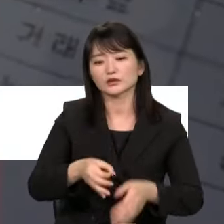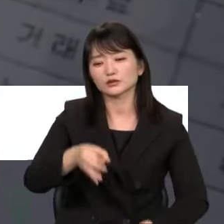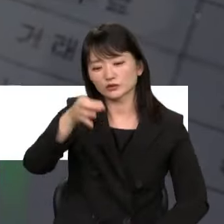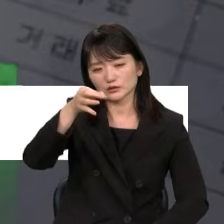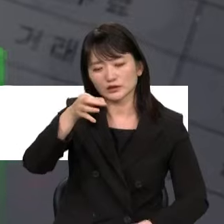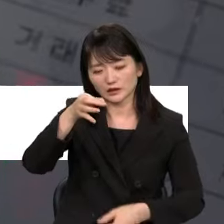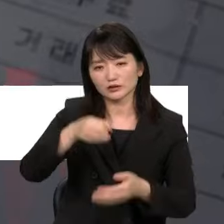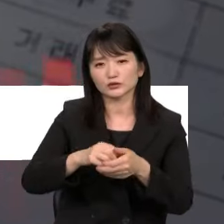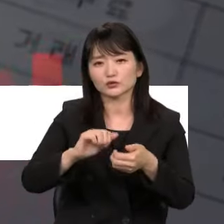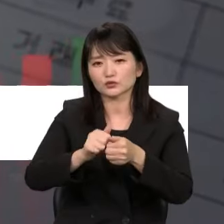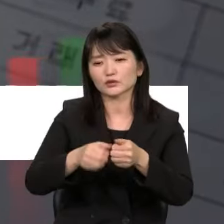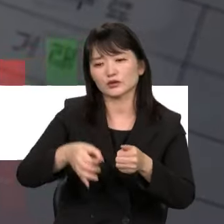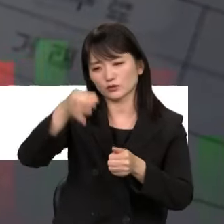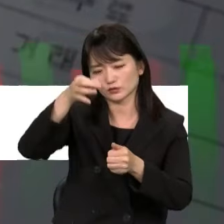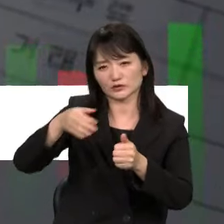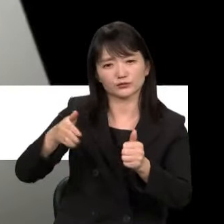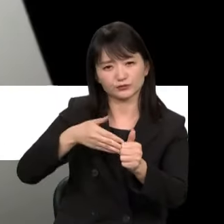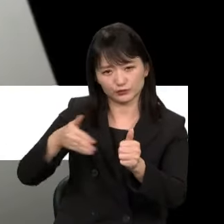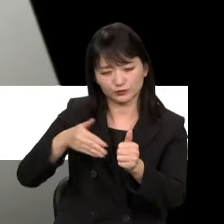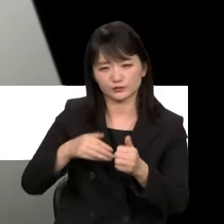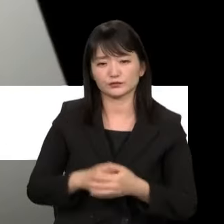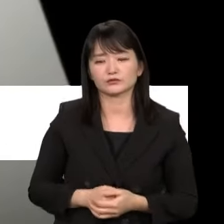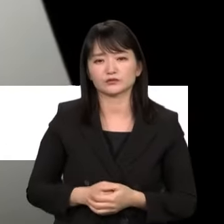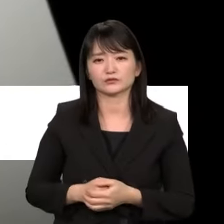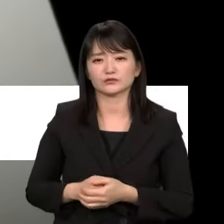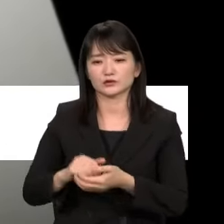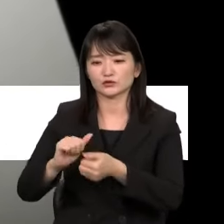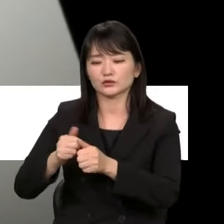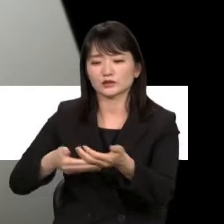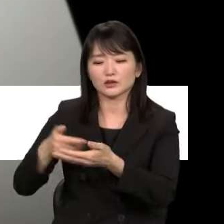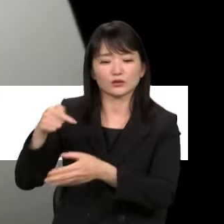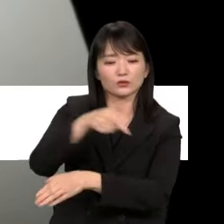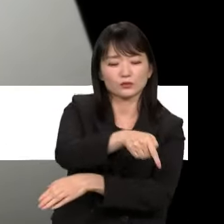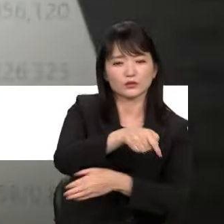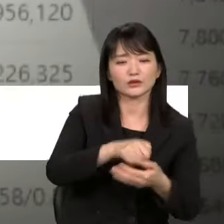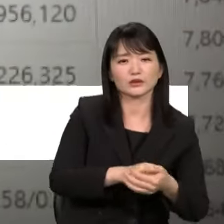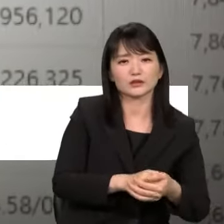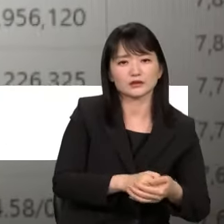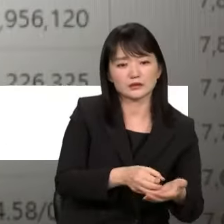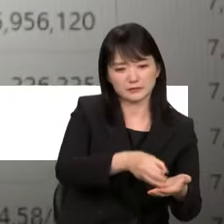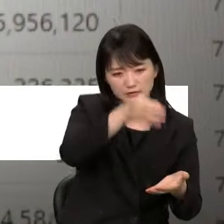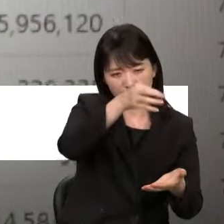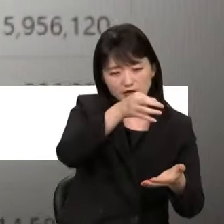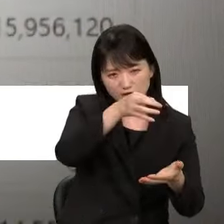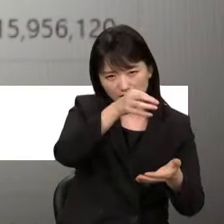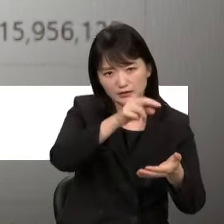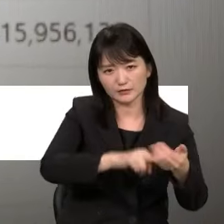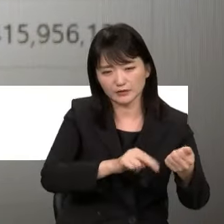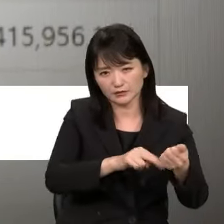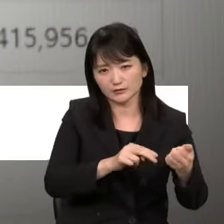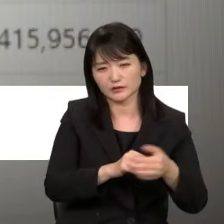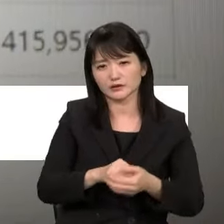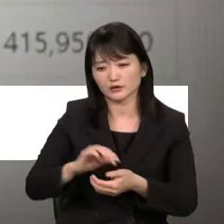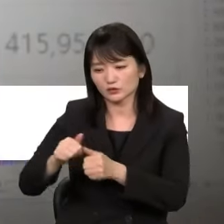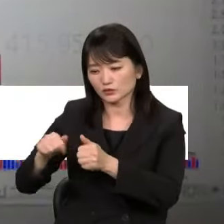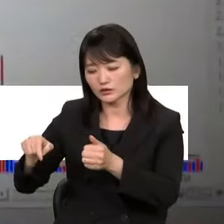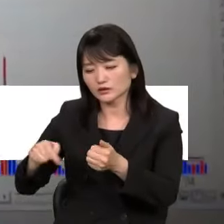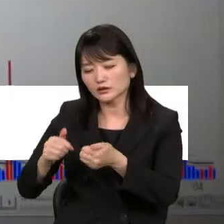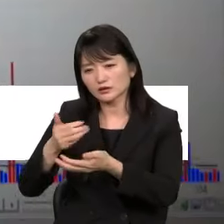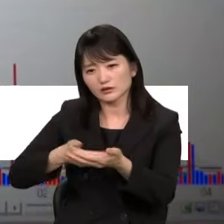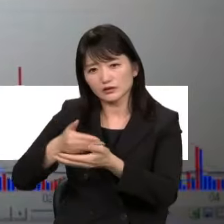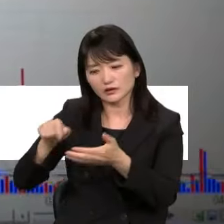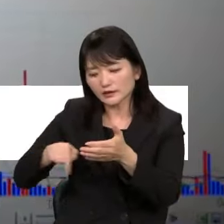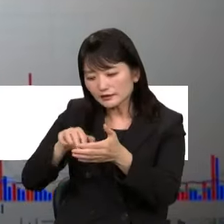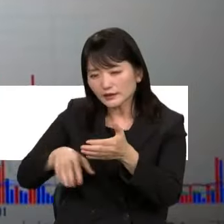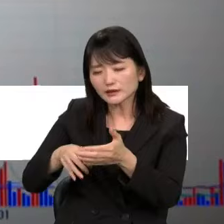조정이라고 봤습니다 장에서 시세보다 싸게 파는 대신 장내에서 추가로 주식을 사는 조건으로 매수자들 거래했다는